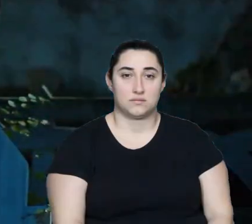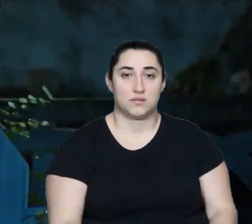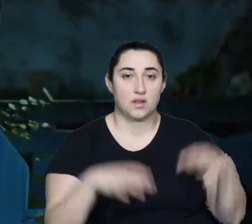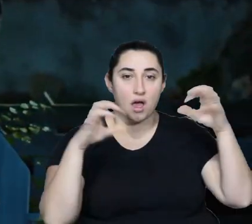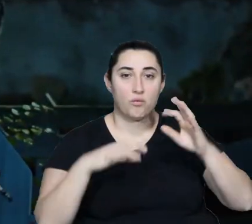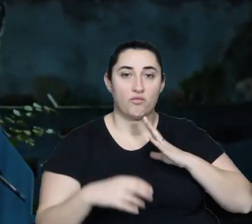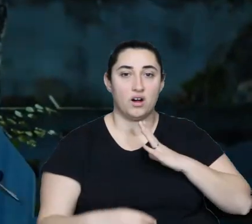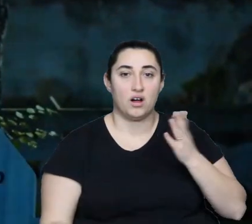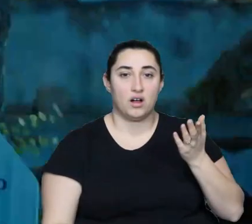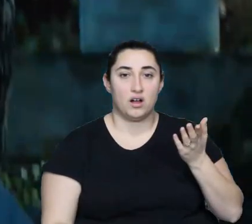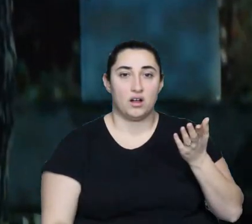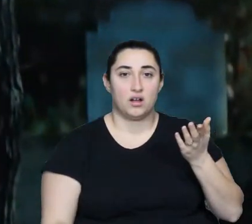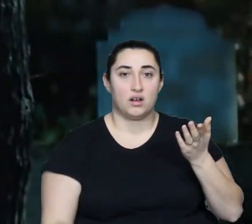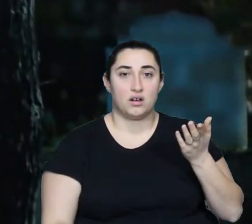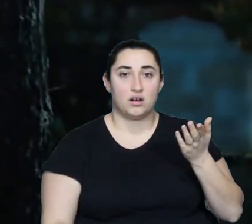Yağmur geliyor.